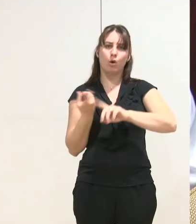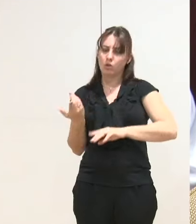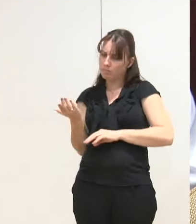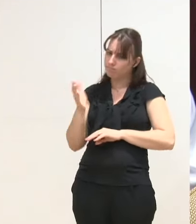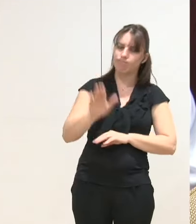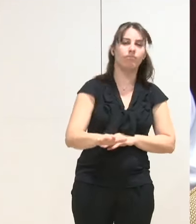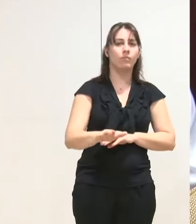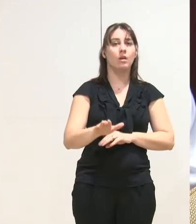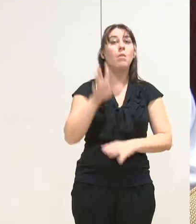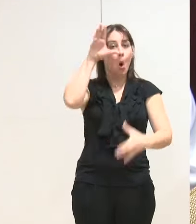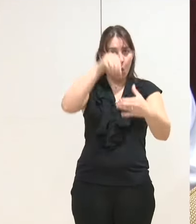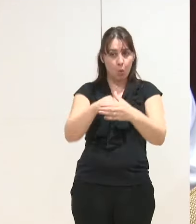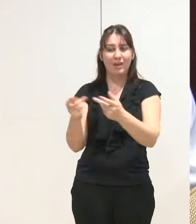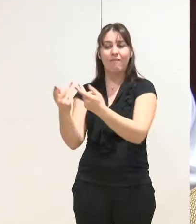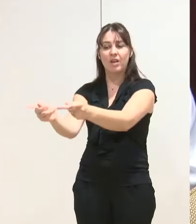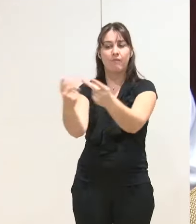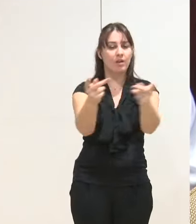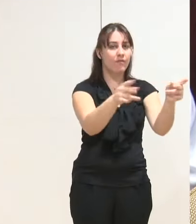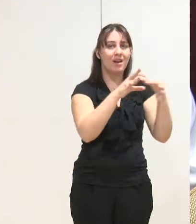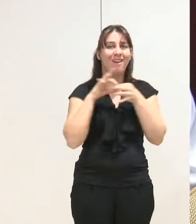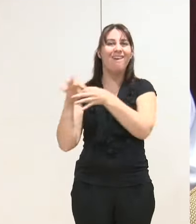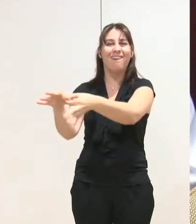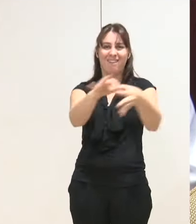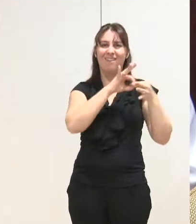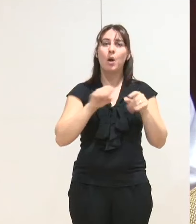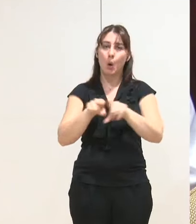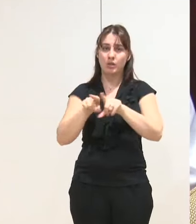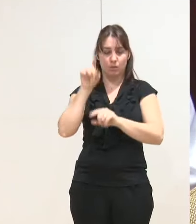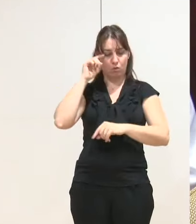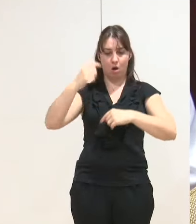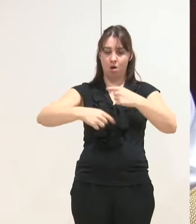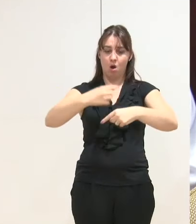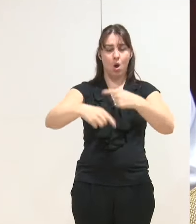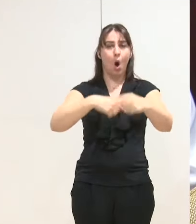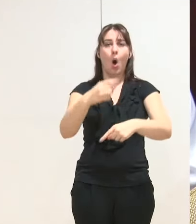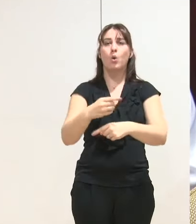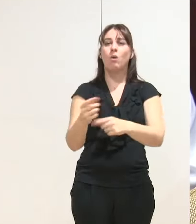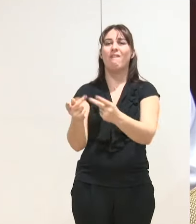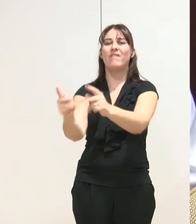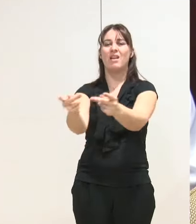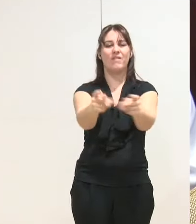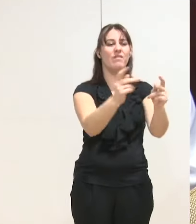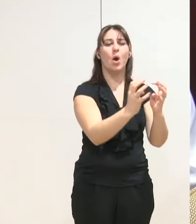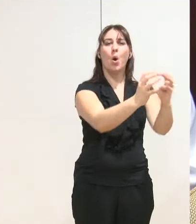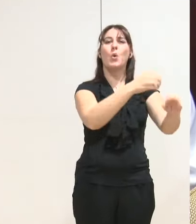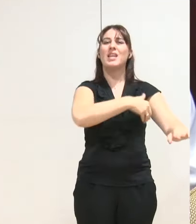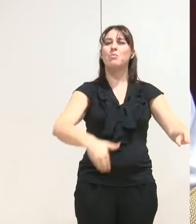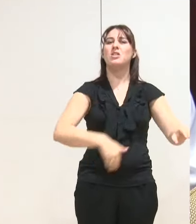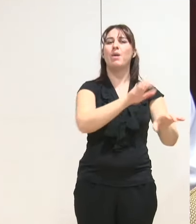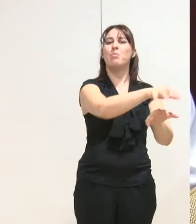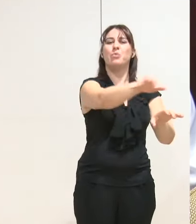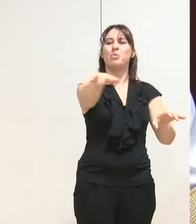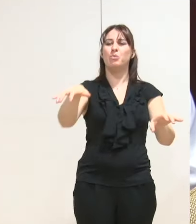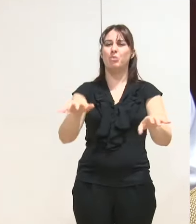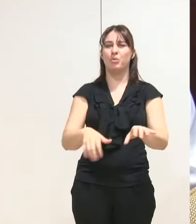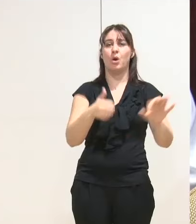autres commune de notre agglomération puisque sont en cours d'être actés par les différents conseils municipaux